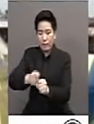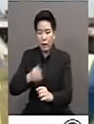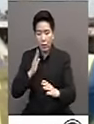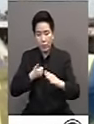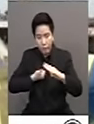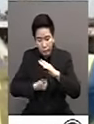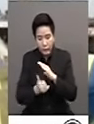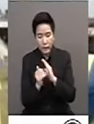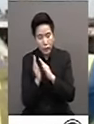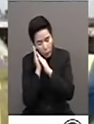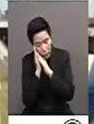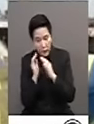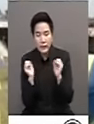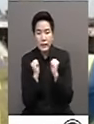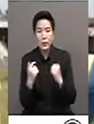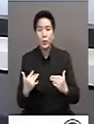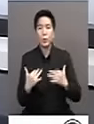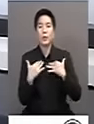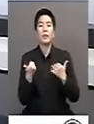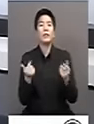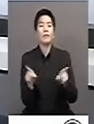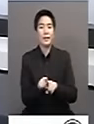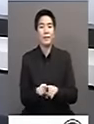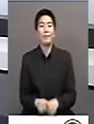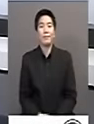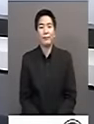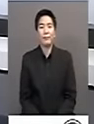ผัสบรรยากาศหนาวบนภูทับเบิกได้ค่ะ ค่ะ ขอบค ุ ณ